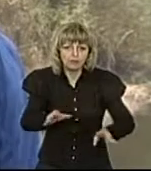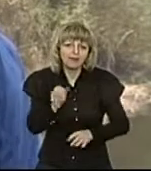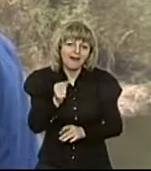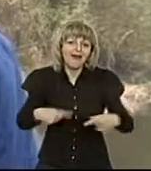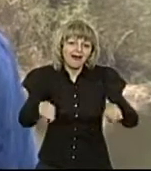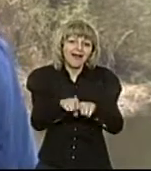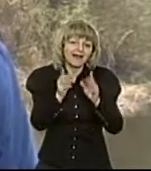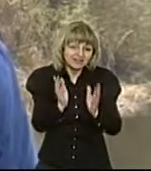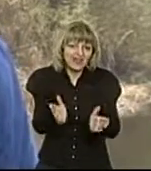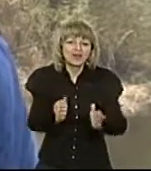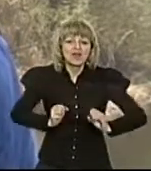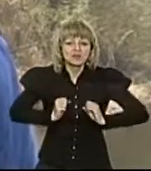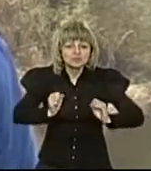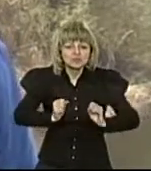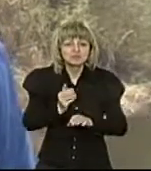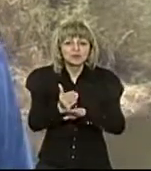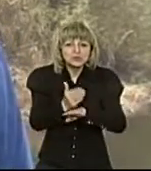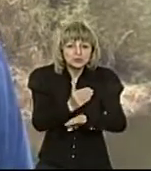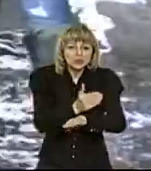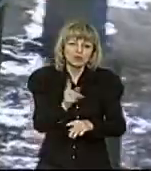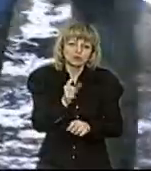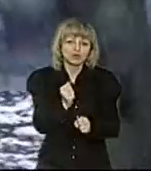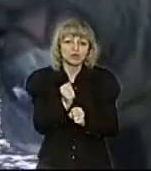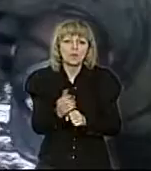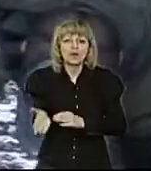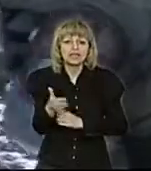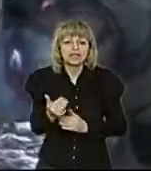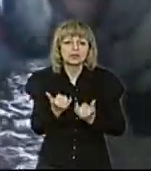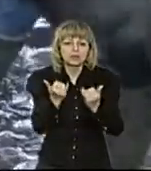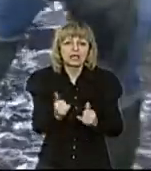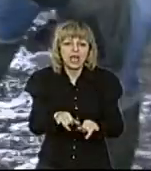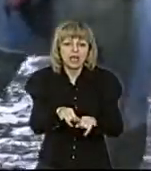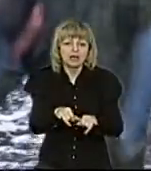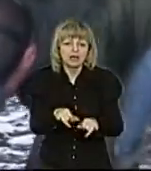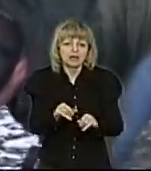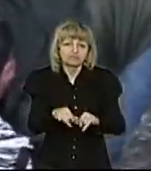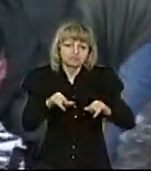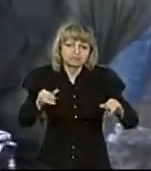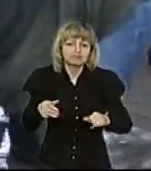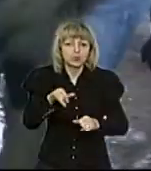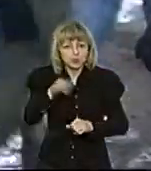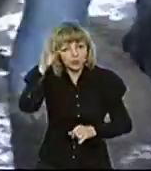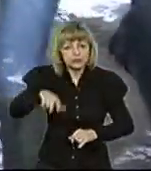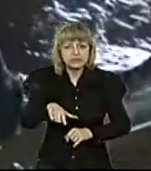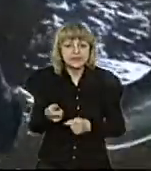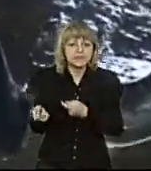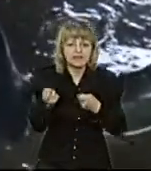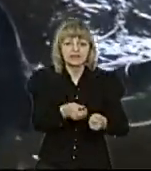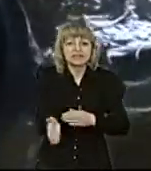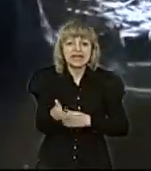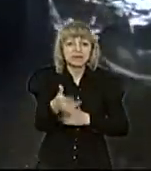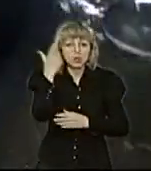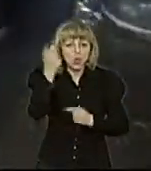хоч помаленьку, своїми силами, хоч щось зробимо. Рибу для поповнення її популяції в річці Стир привезли з